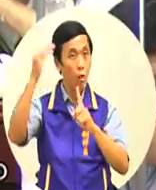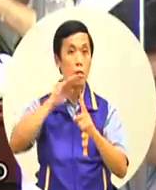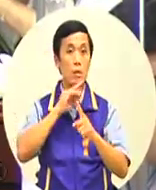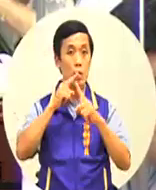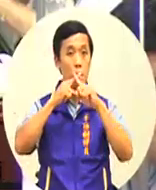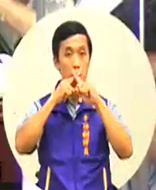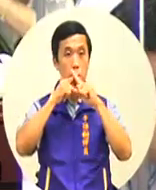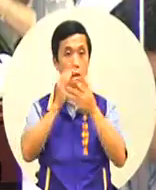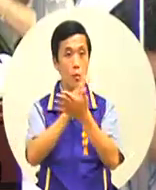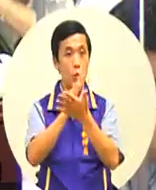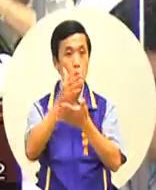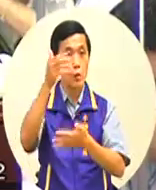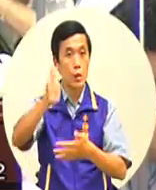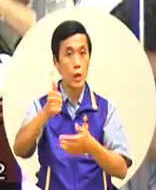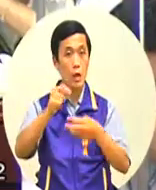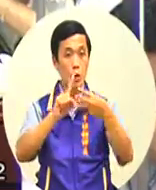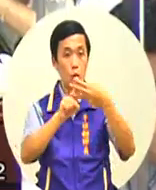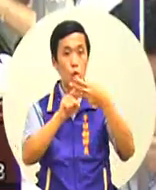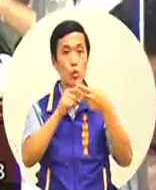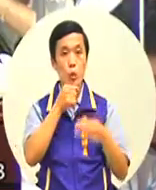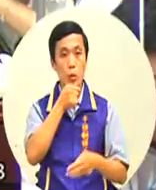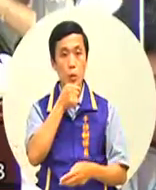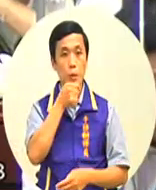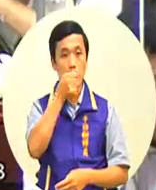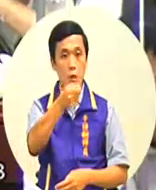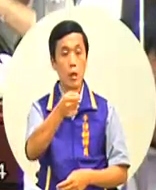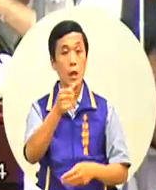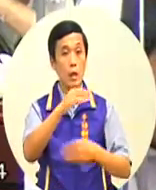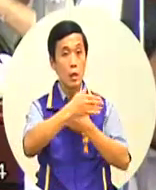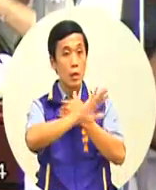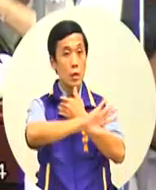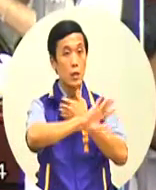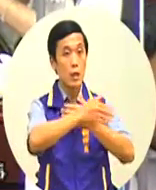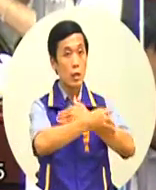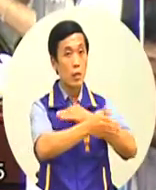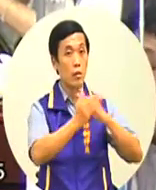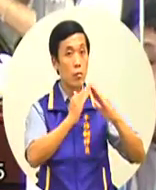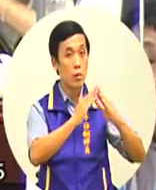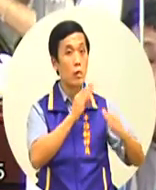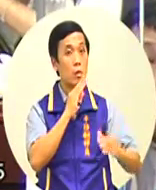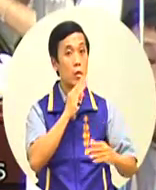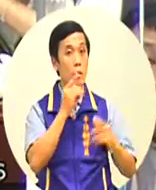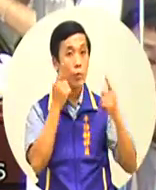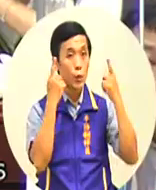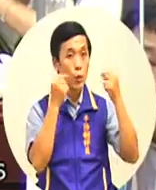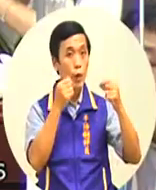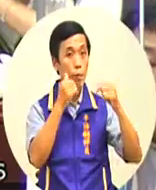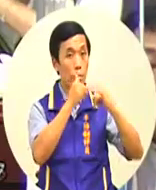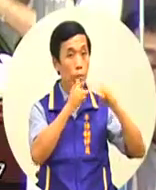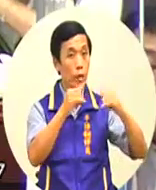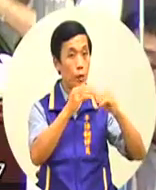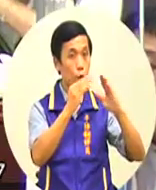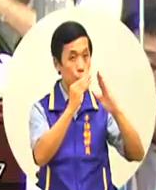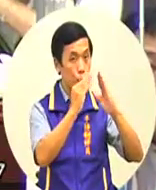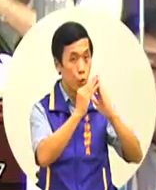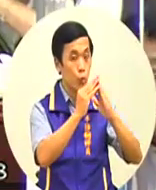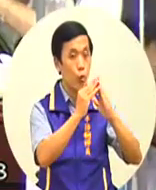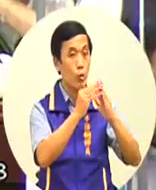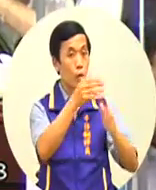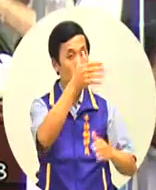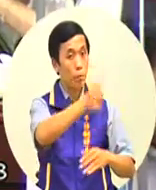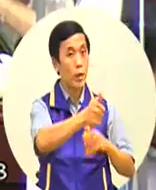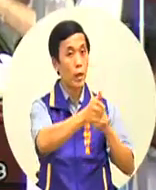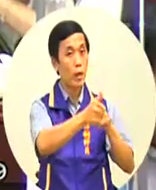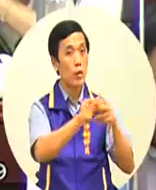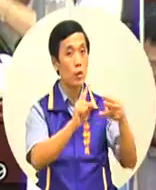啊来主持这个会议，其他的县市可能只是一个原民局的主管啊，原民主管来做